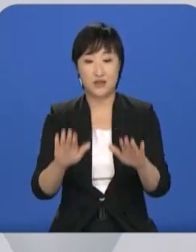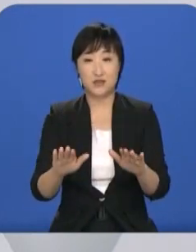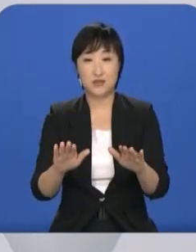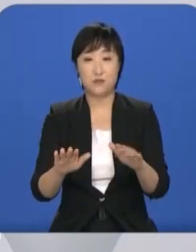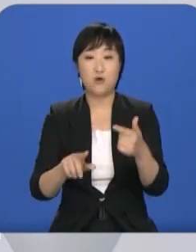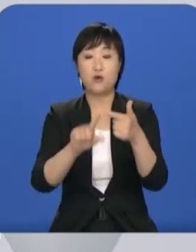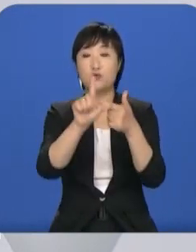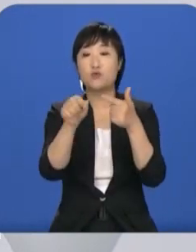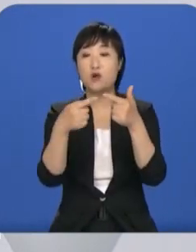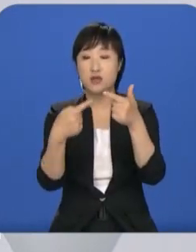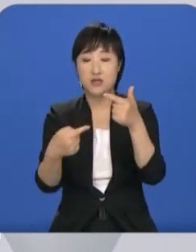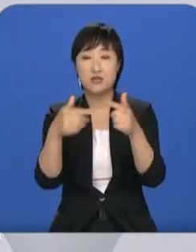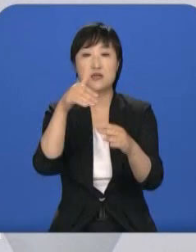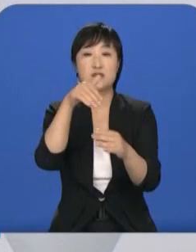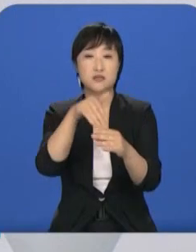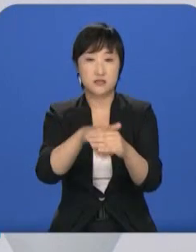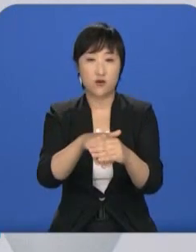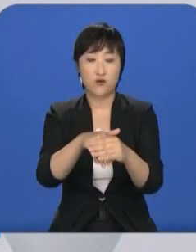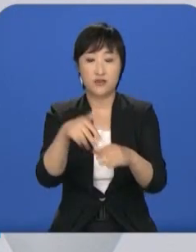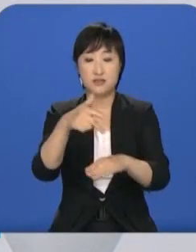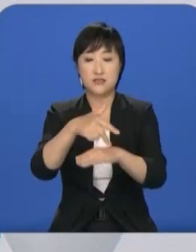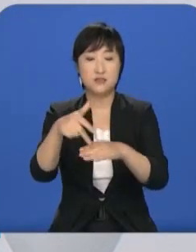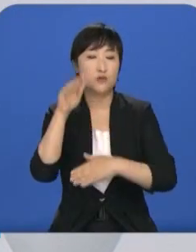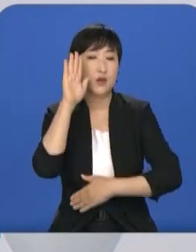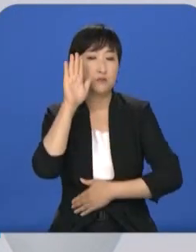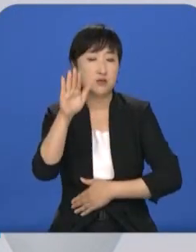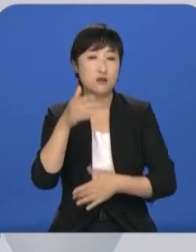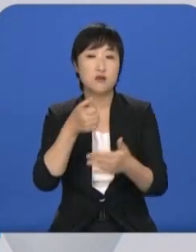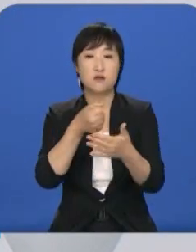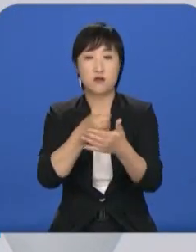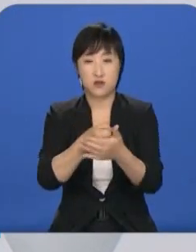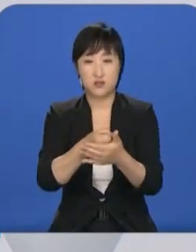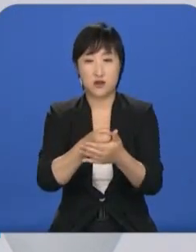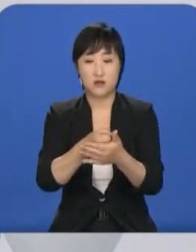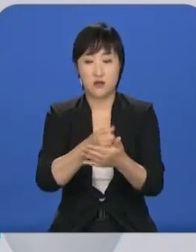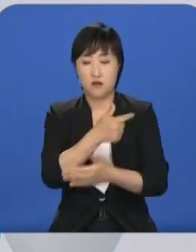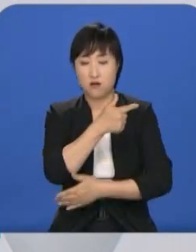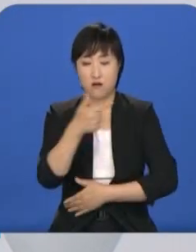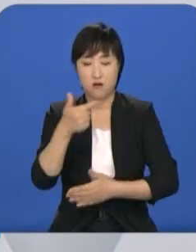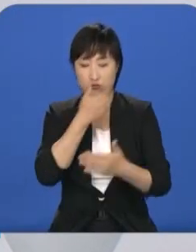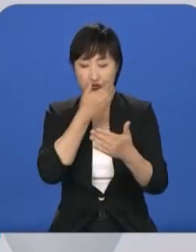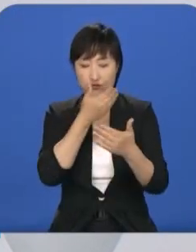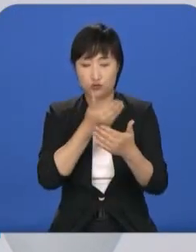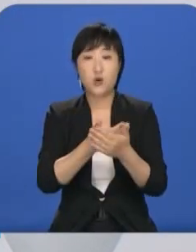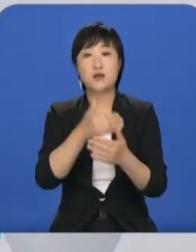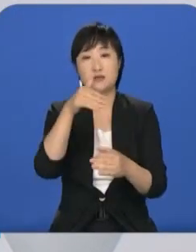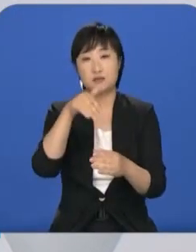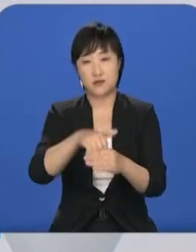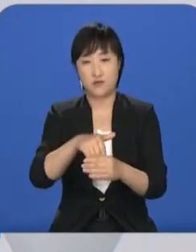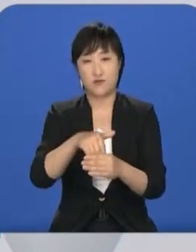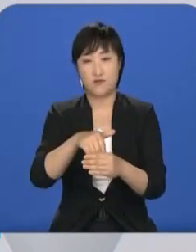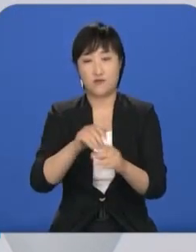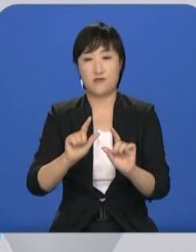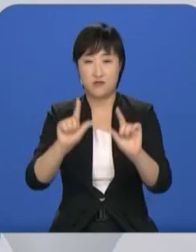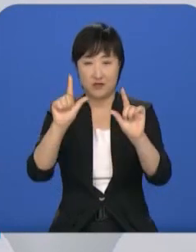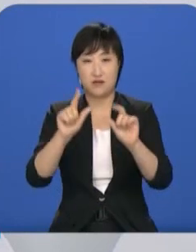이번 6.1 지방선거는 진도군의 미래를 결정하는 매우 중요한